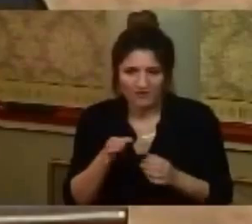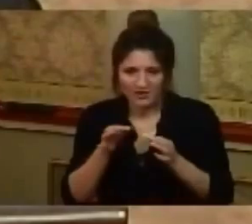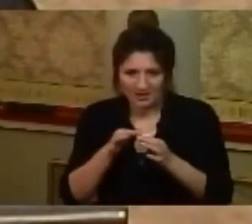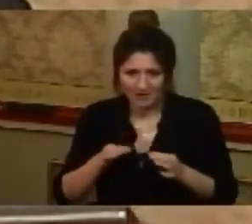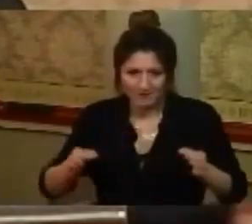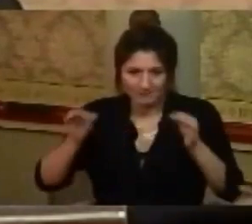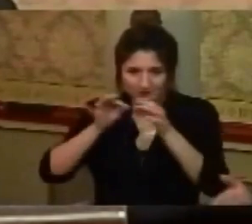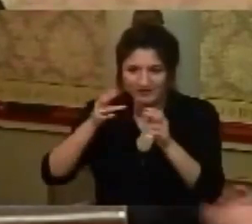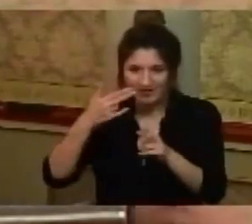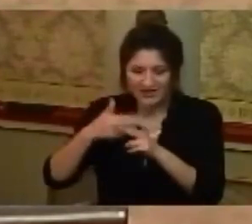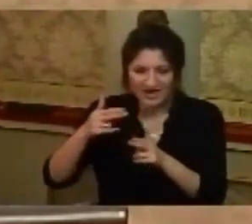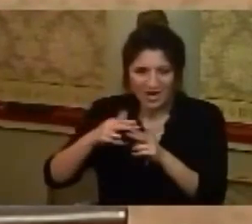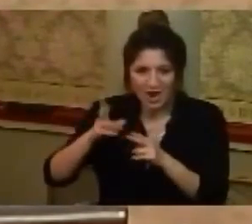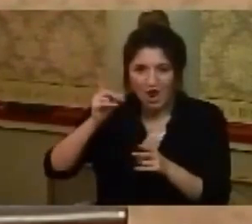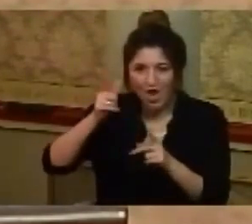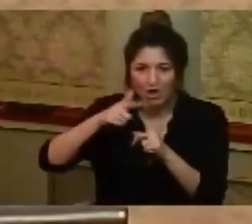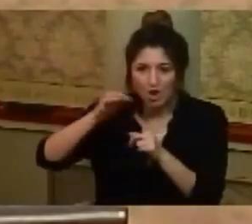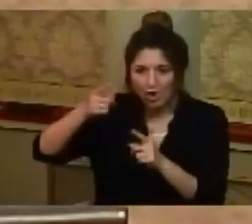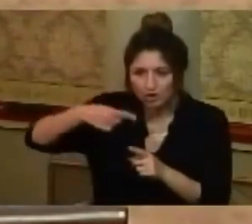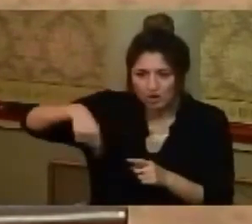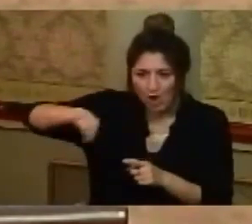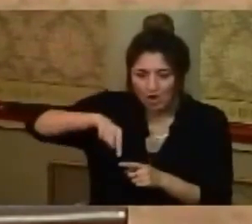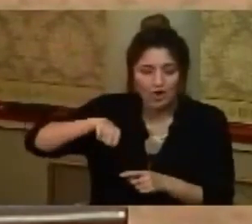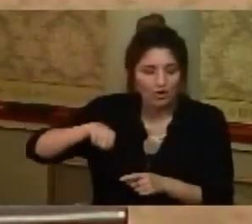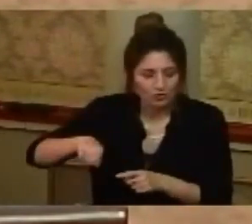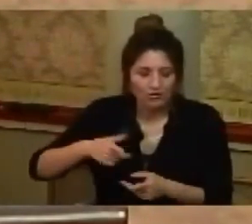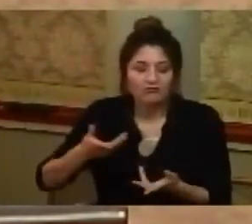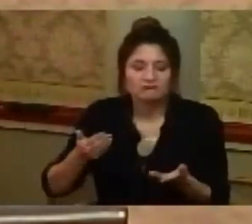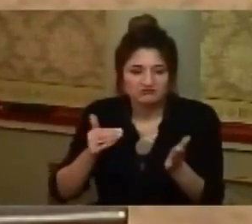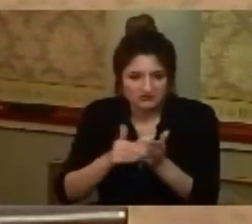denivelacije rotora na Remetincu je aktualna priča